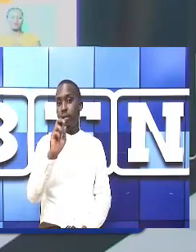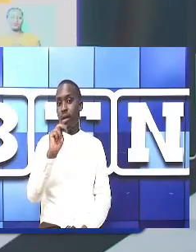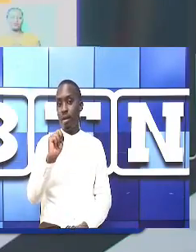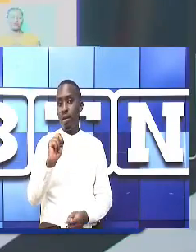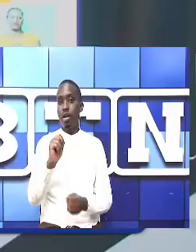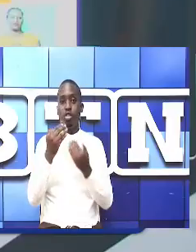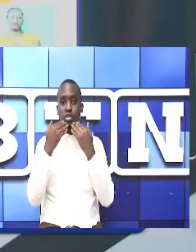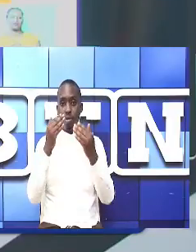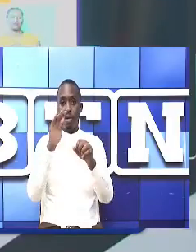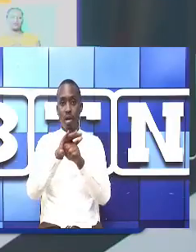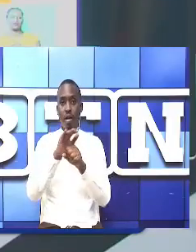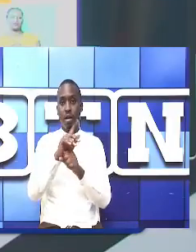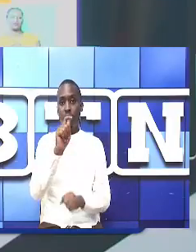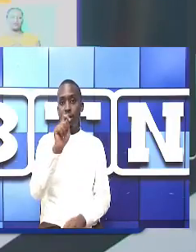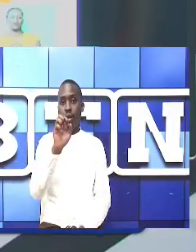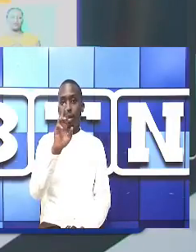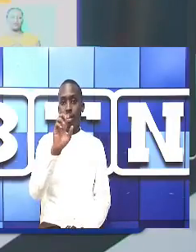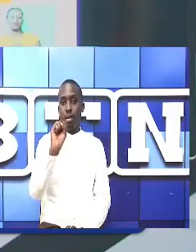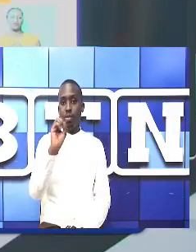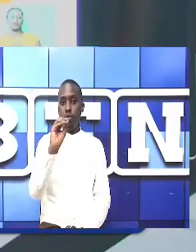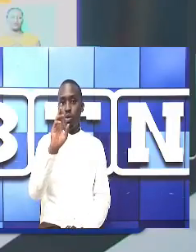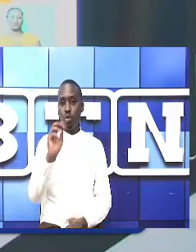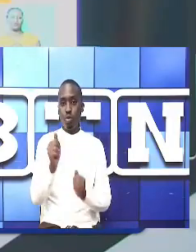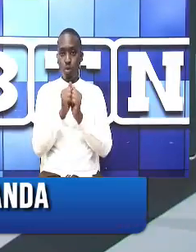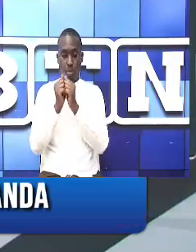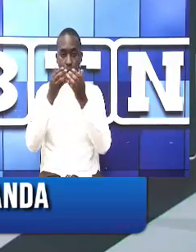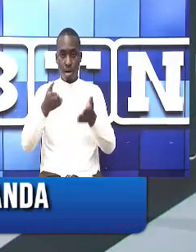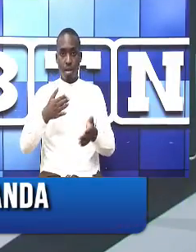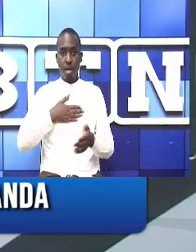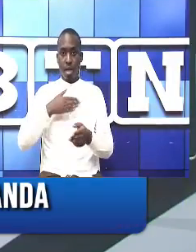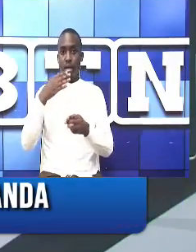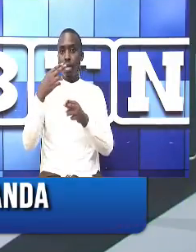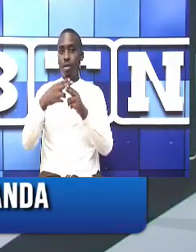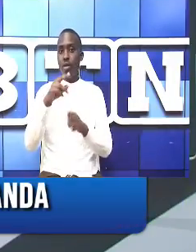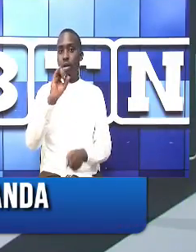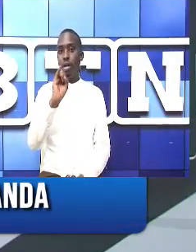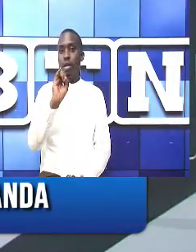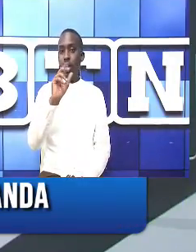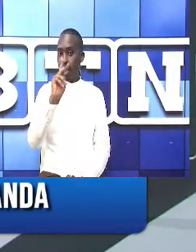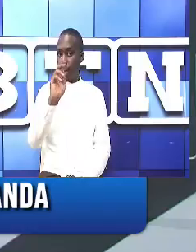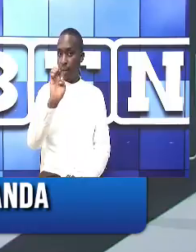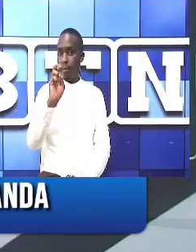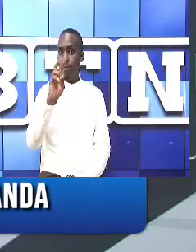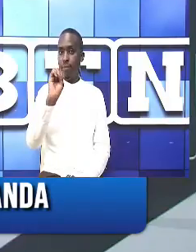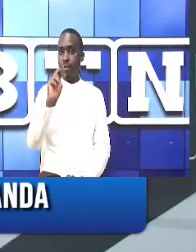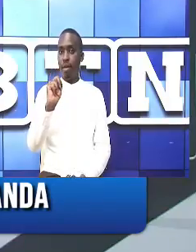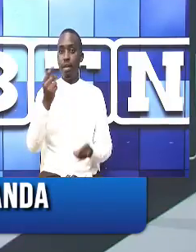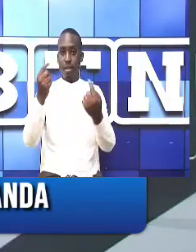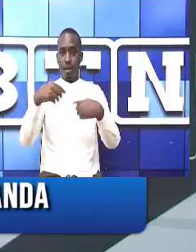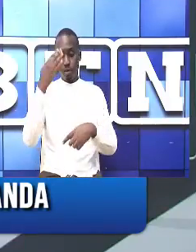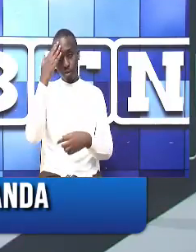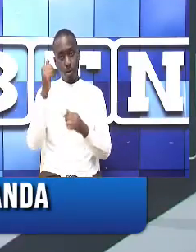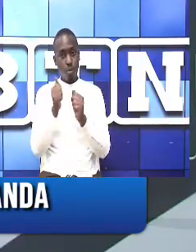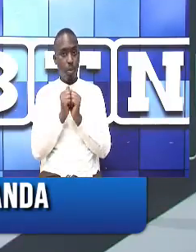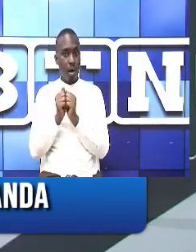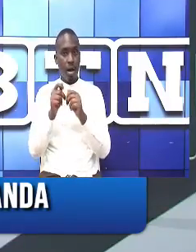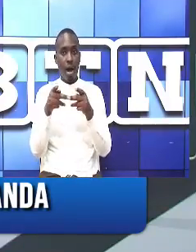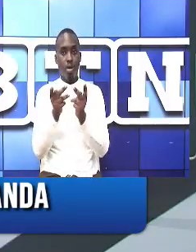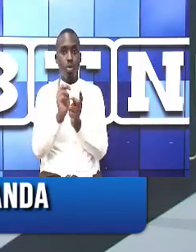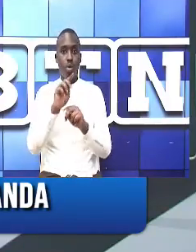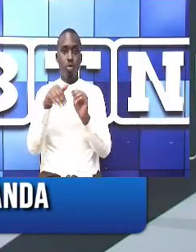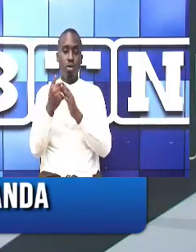Ntwari Trésor turi kumwe ku buhanga bw'ibyuma nge ndi ibarushimuwe biho iki Kevin Christian ndaje kugira ngo tubane aho tugiye